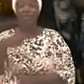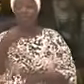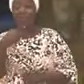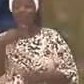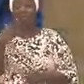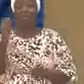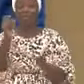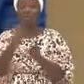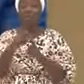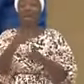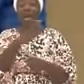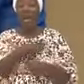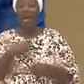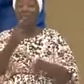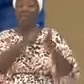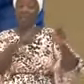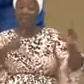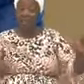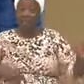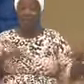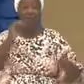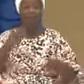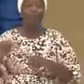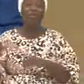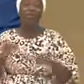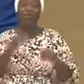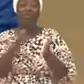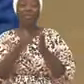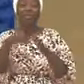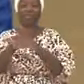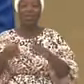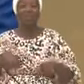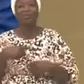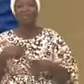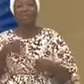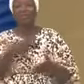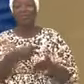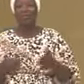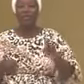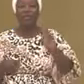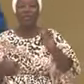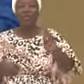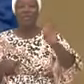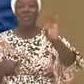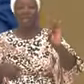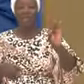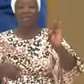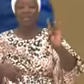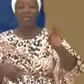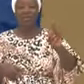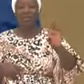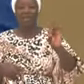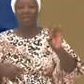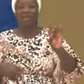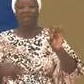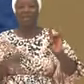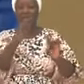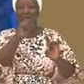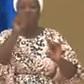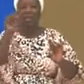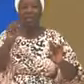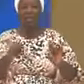parole elle sait elle accomplira dans ta vie versez le vin versé 20 8 heures c'est pourquoi